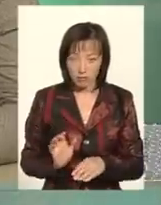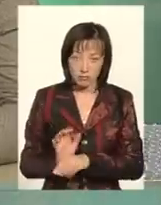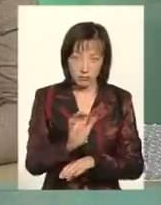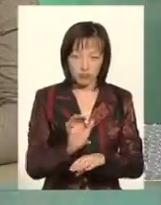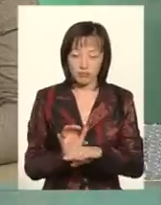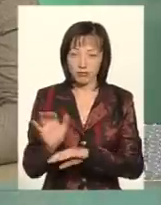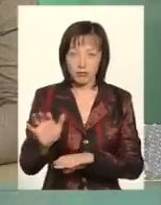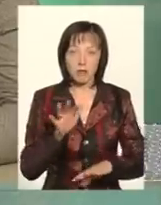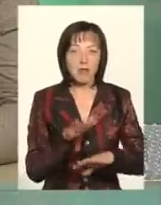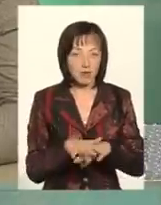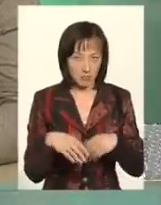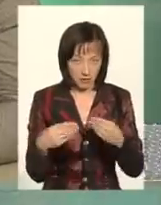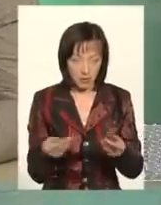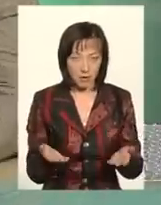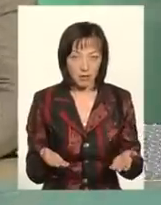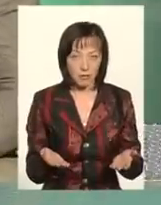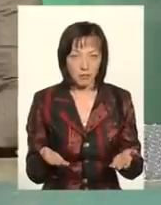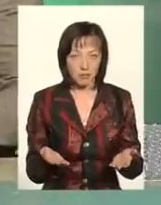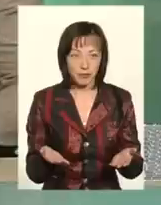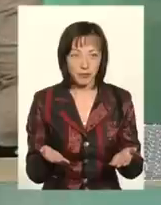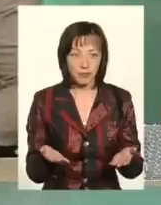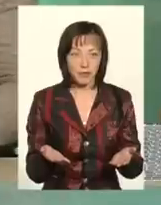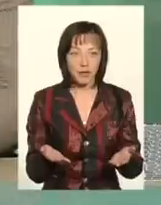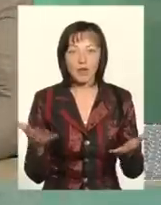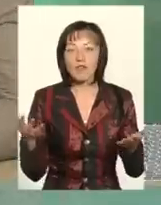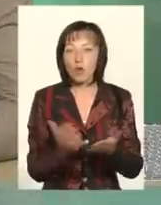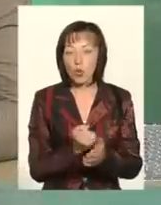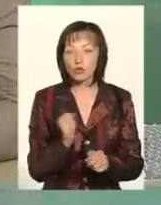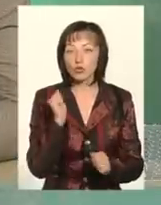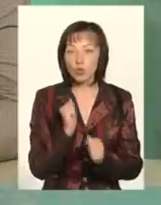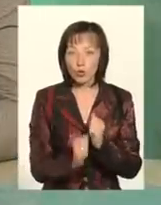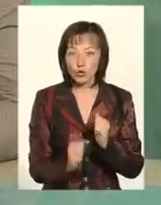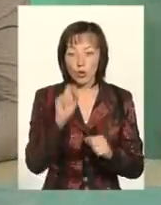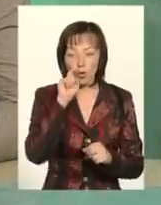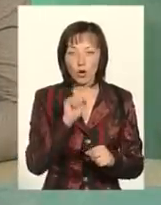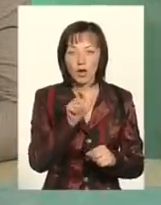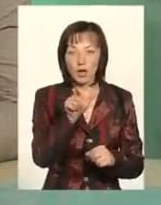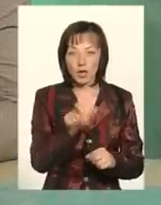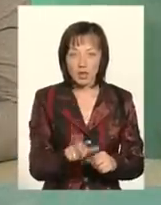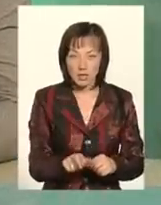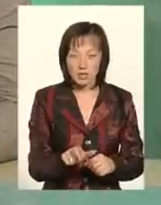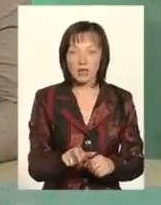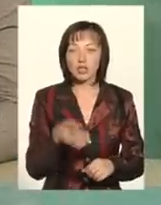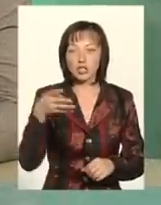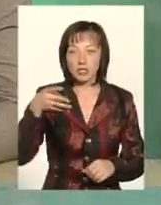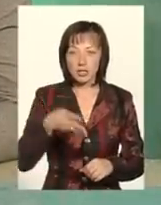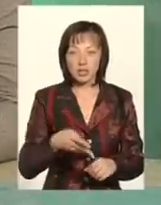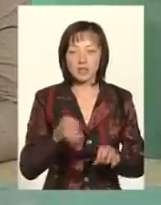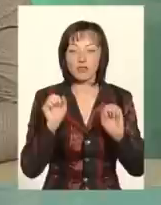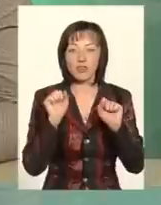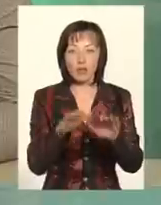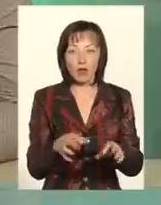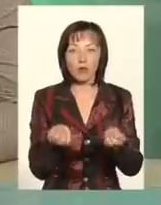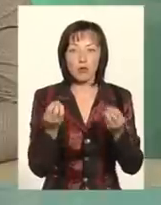віддала віддала банкам то виходить що з кожного українця 4 000 грн віддали